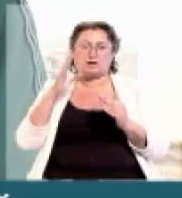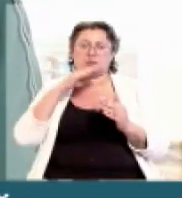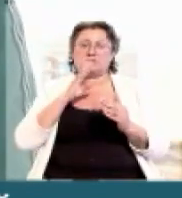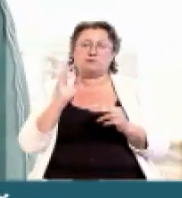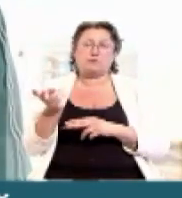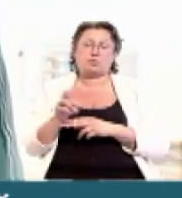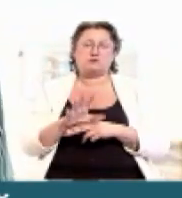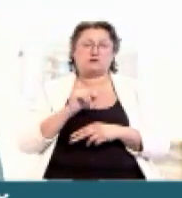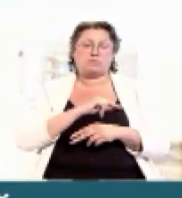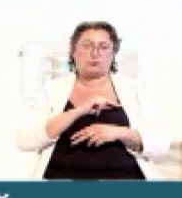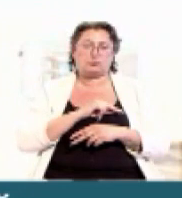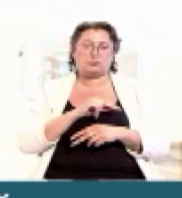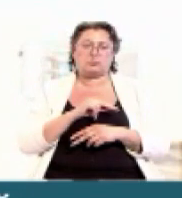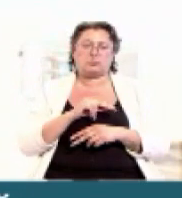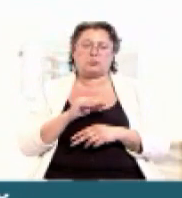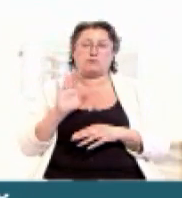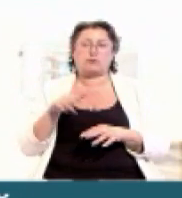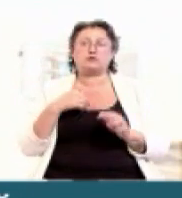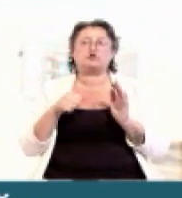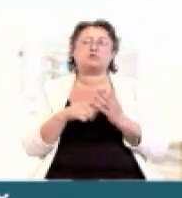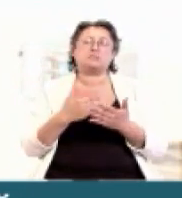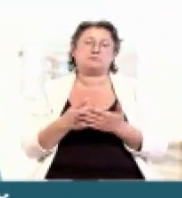Родители приходят с работы, как правило, после